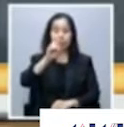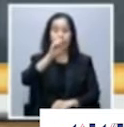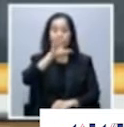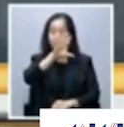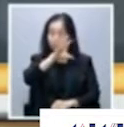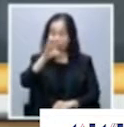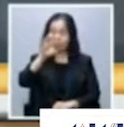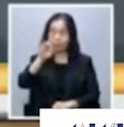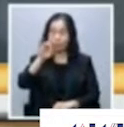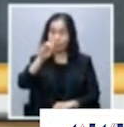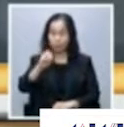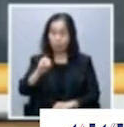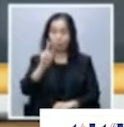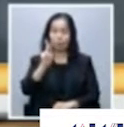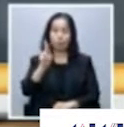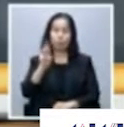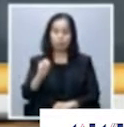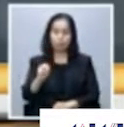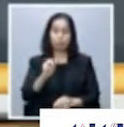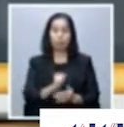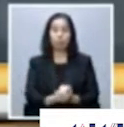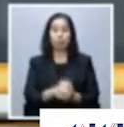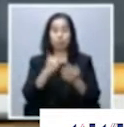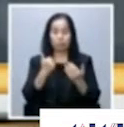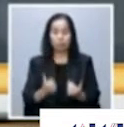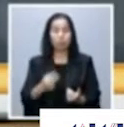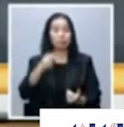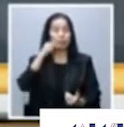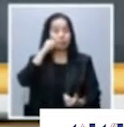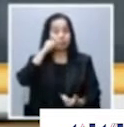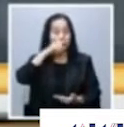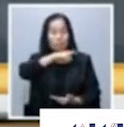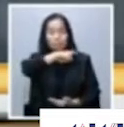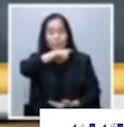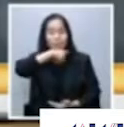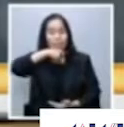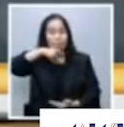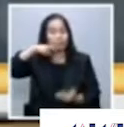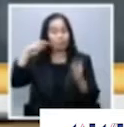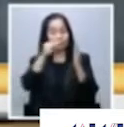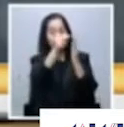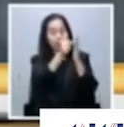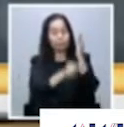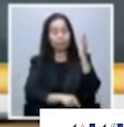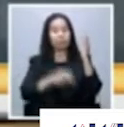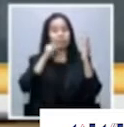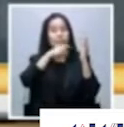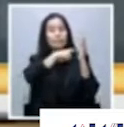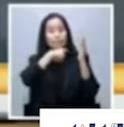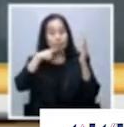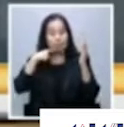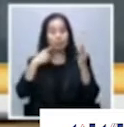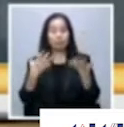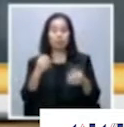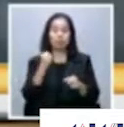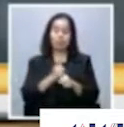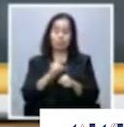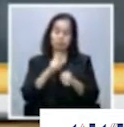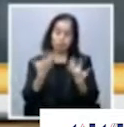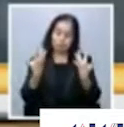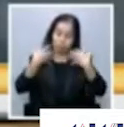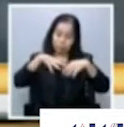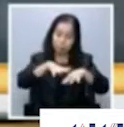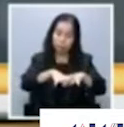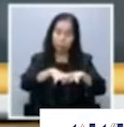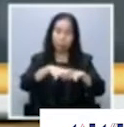580กิโลวันนี้น้ำตื้นเขินหมดเลยเราทำอย่างไรที่จะประสานงานกับประเทศเพื่อนบ้าน